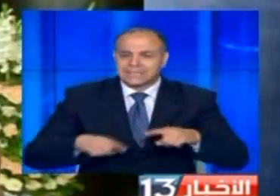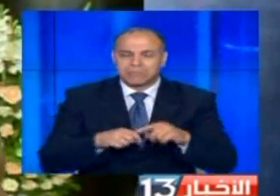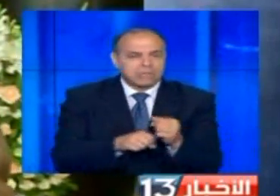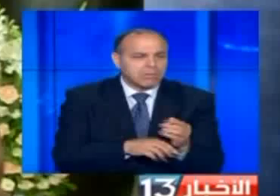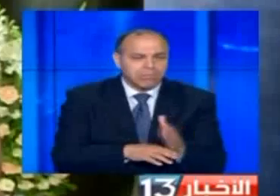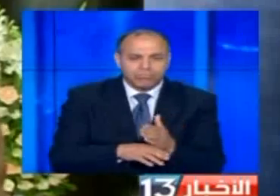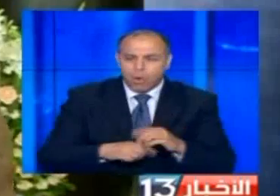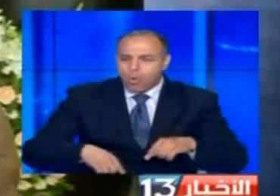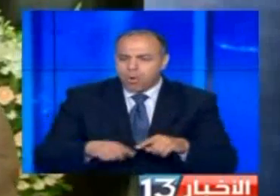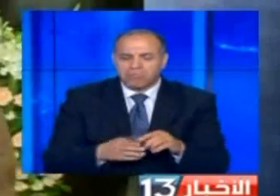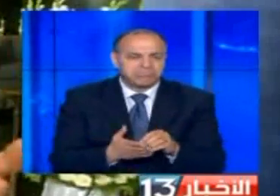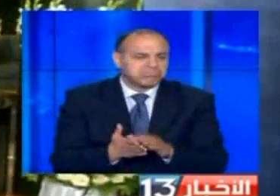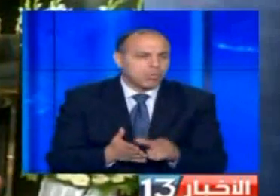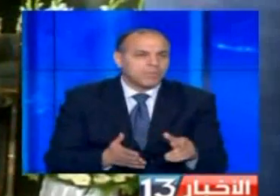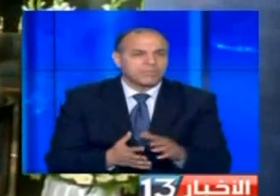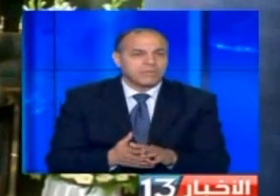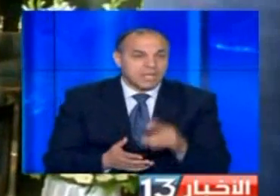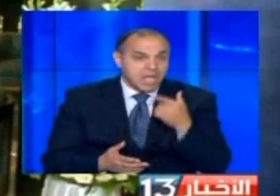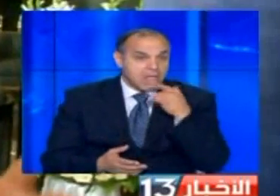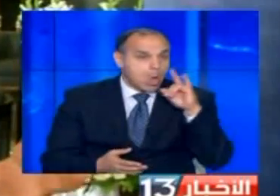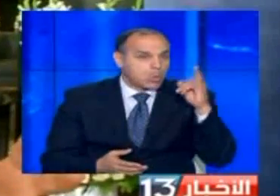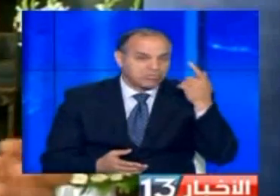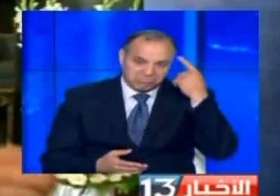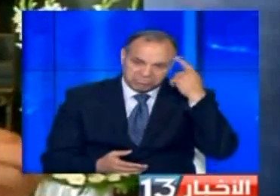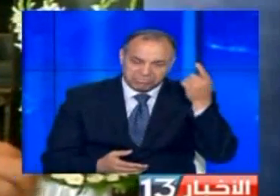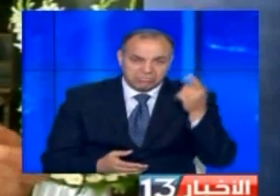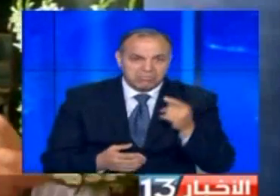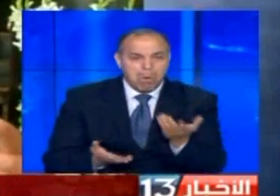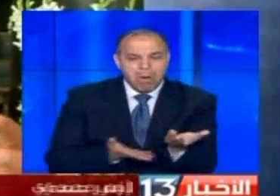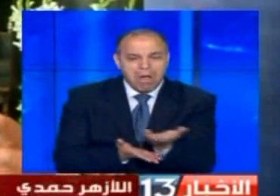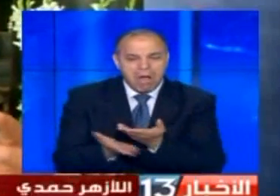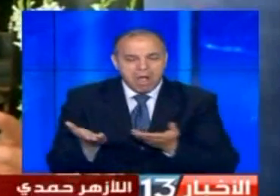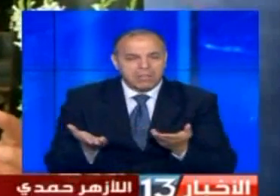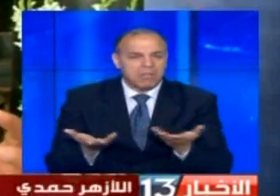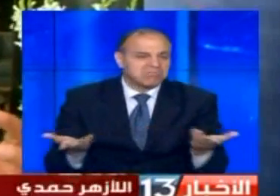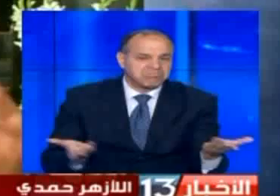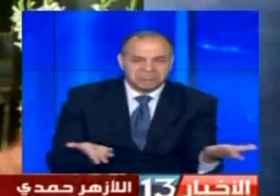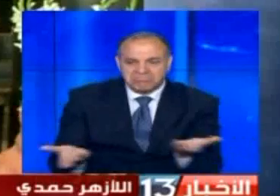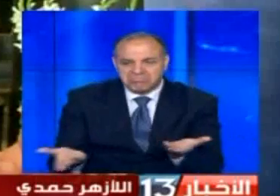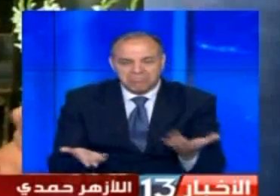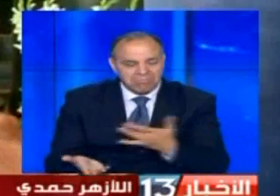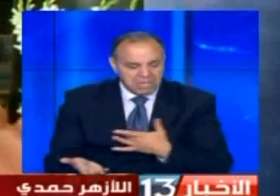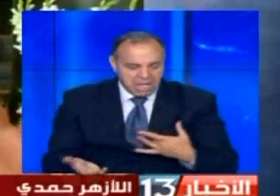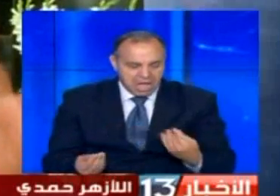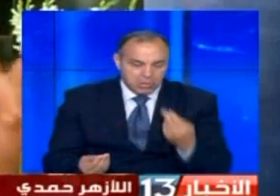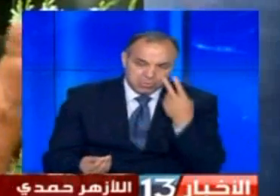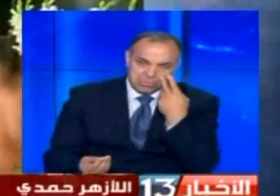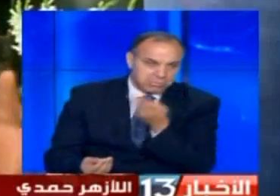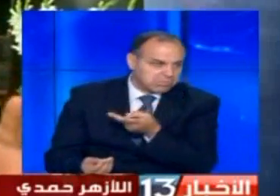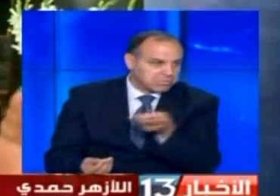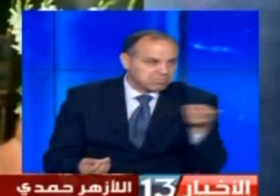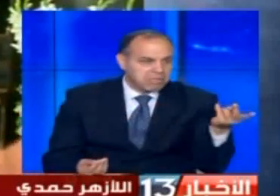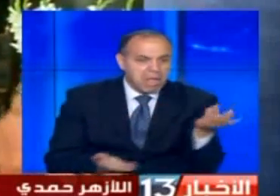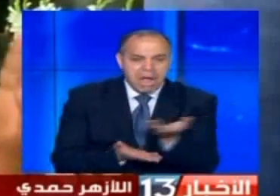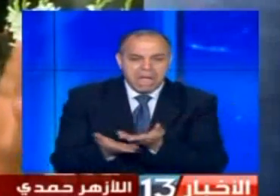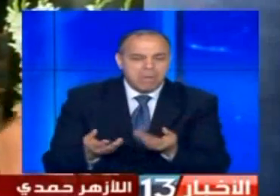الورشات التطبيقيه انا نعتبره وتيل ذو خدمات صحيه نشوف انه معناها